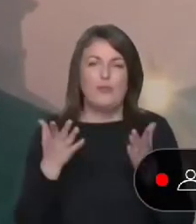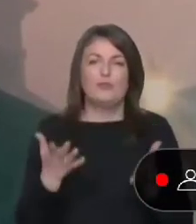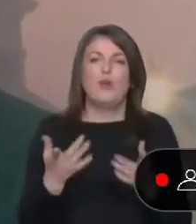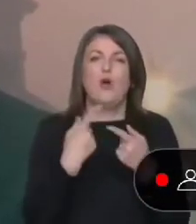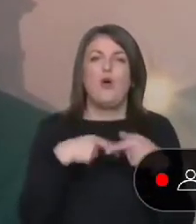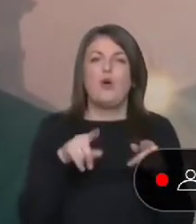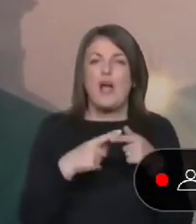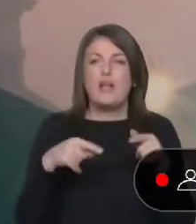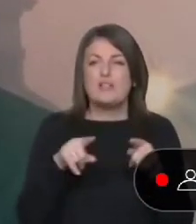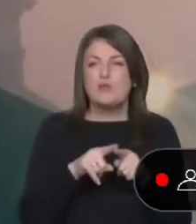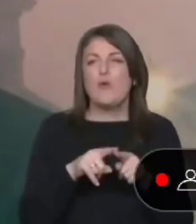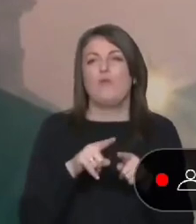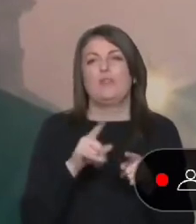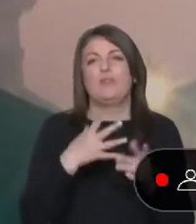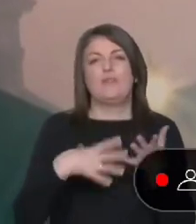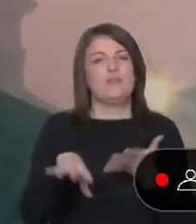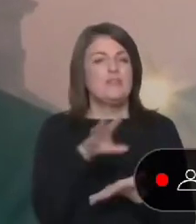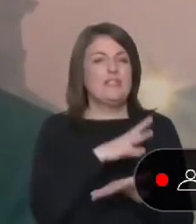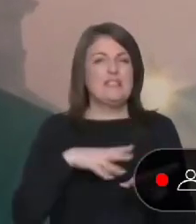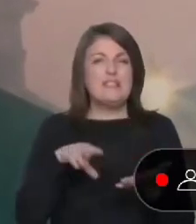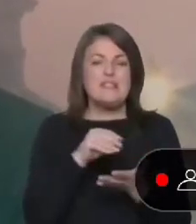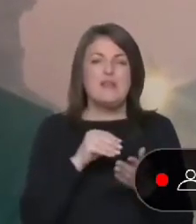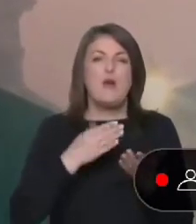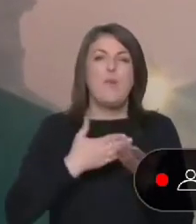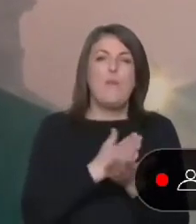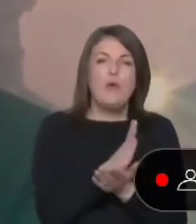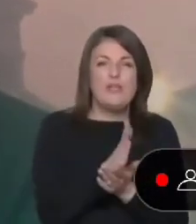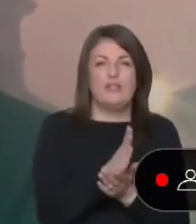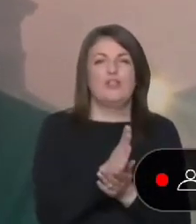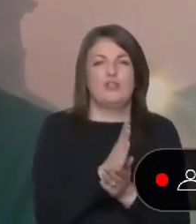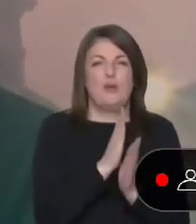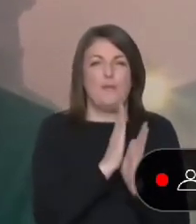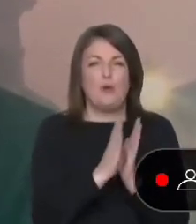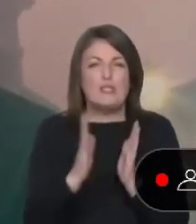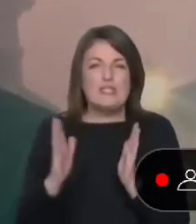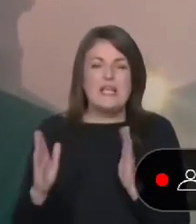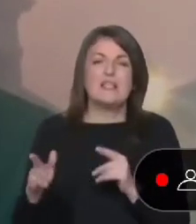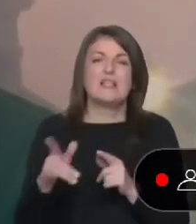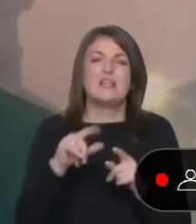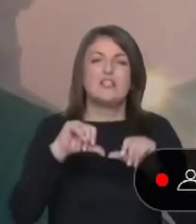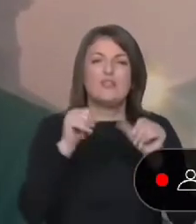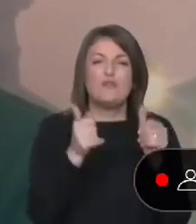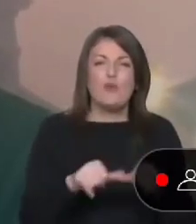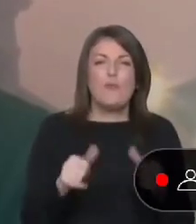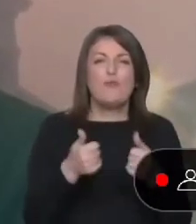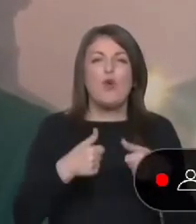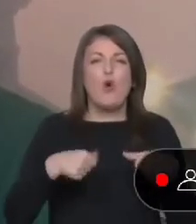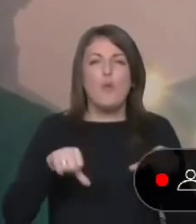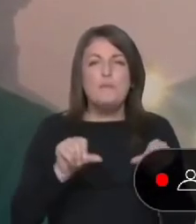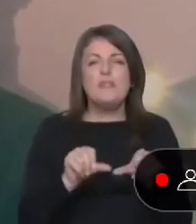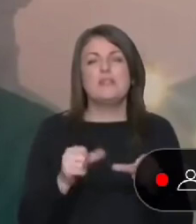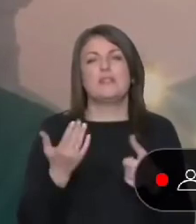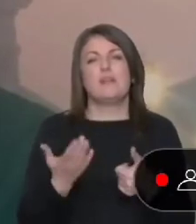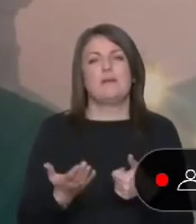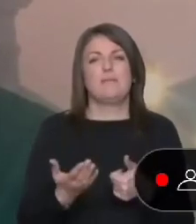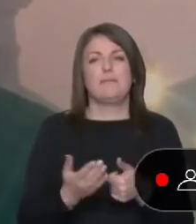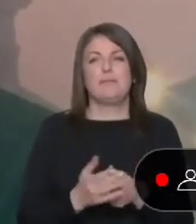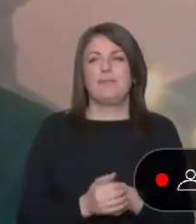організовані в принципі всі політичні процеси сформовані комісії